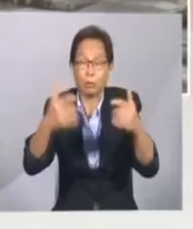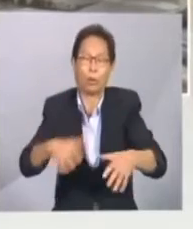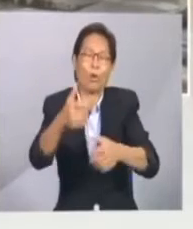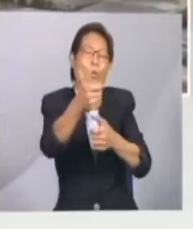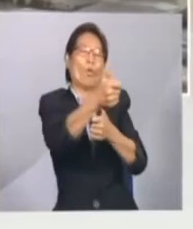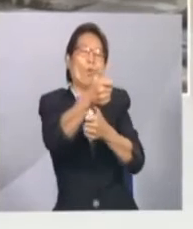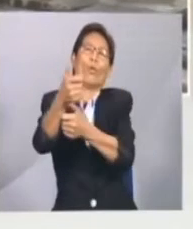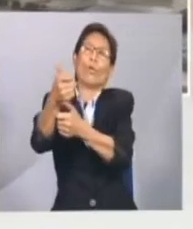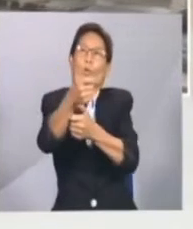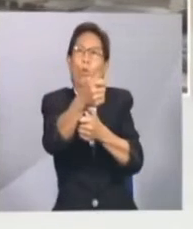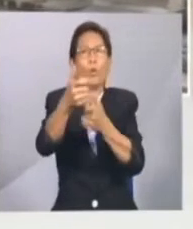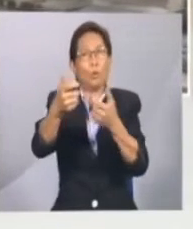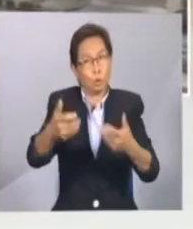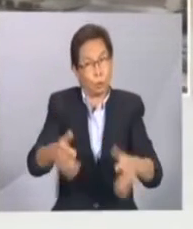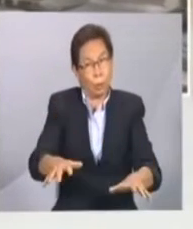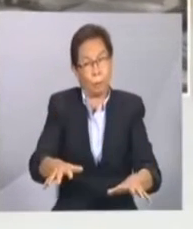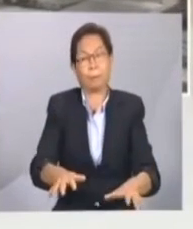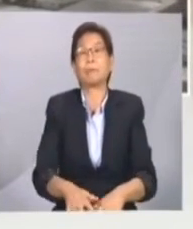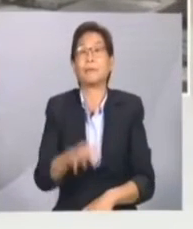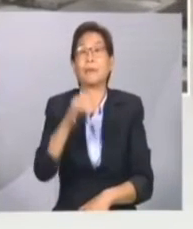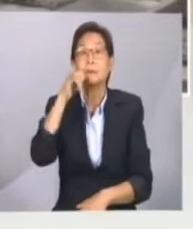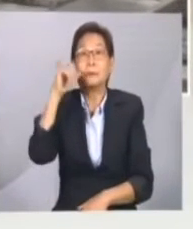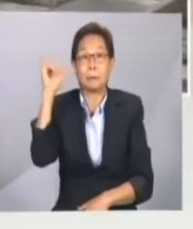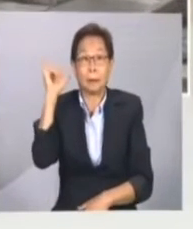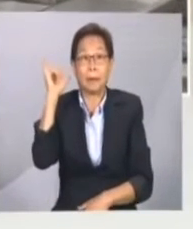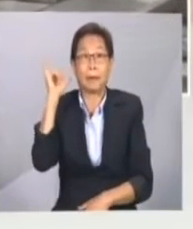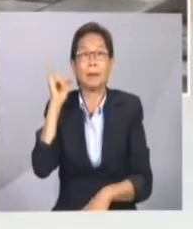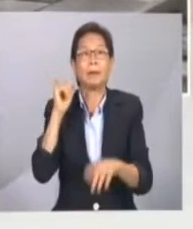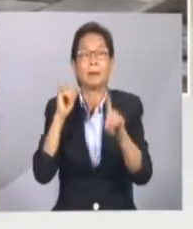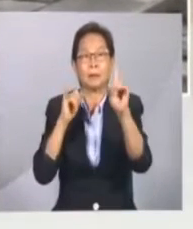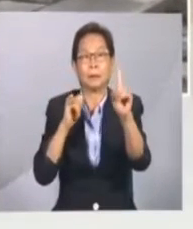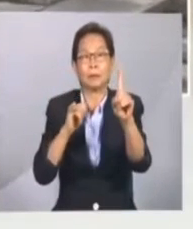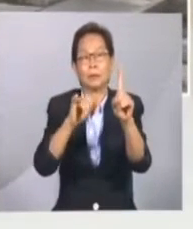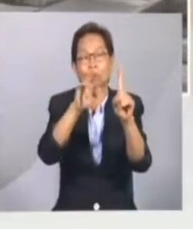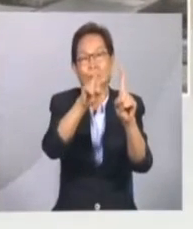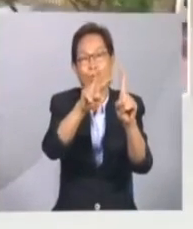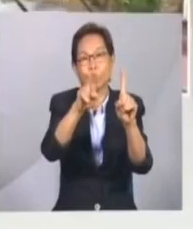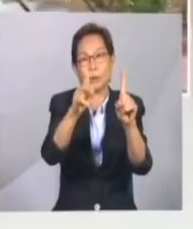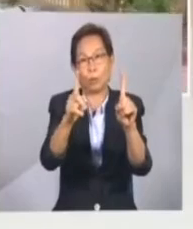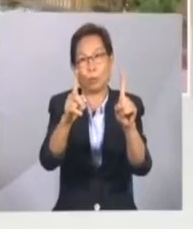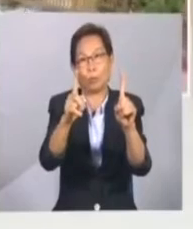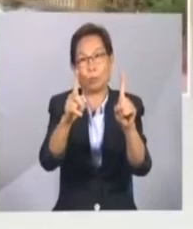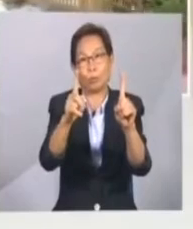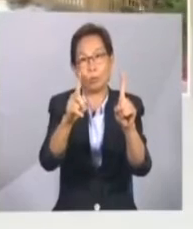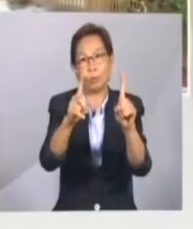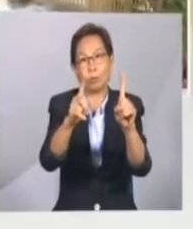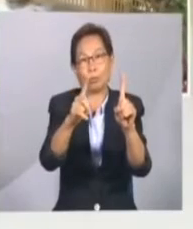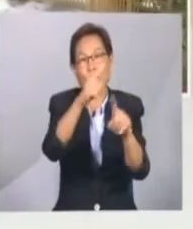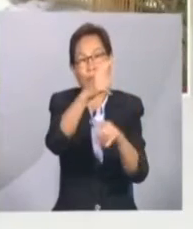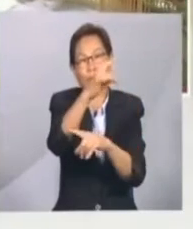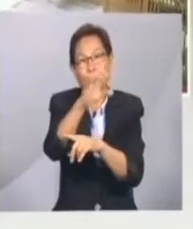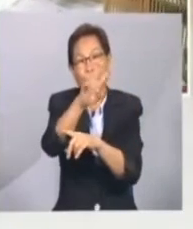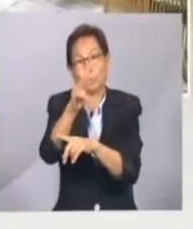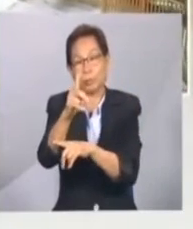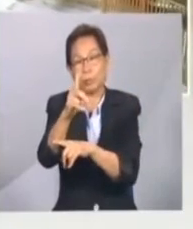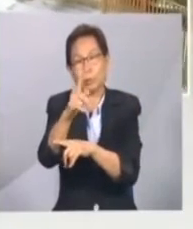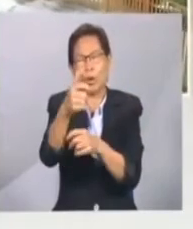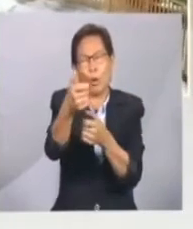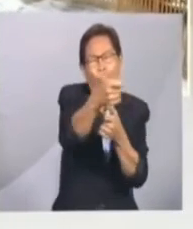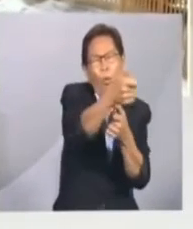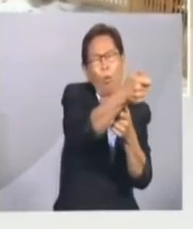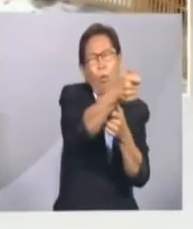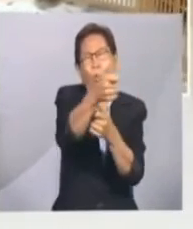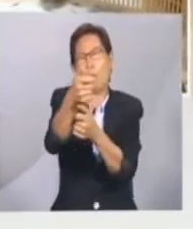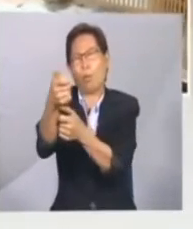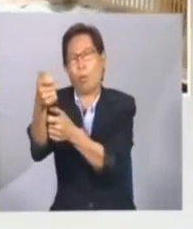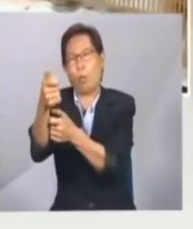disanitasi. Semalam, sebanyak 121 operasi sanitasi awam